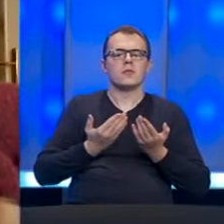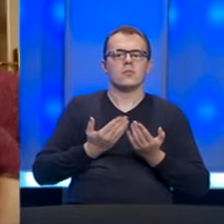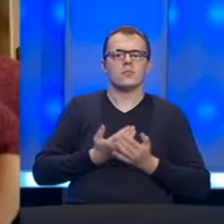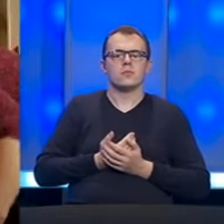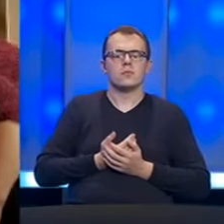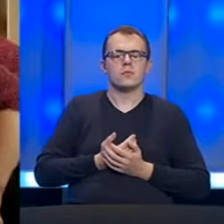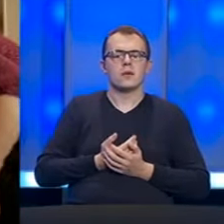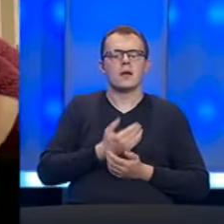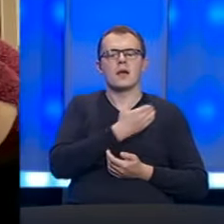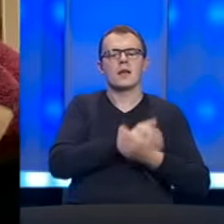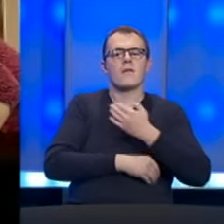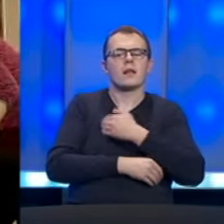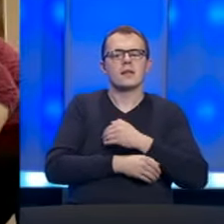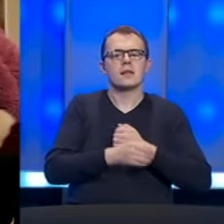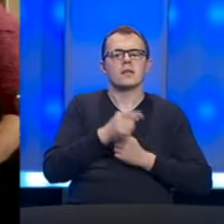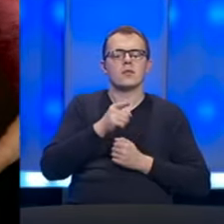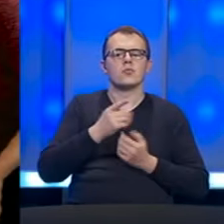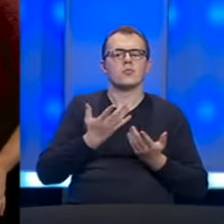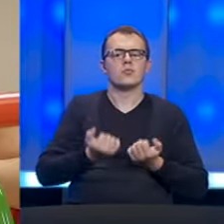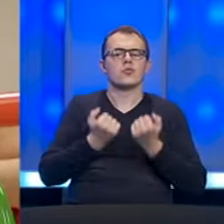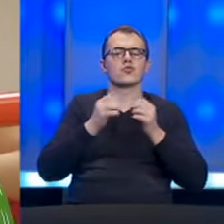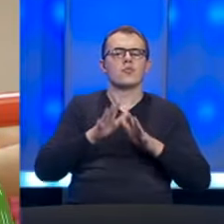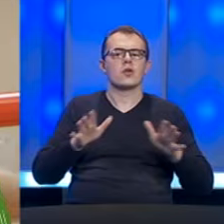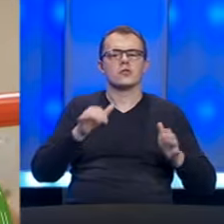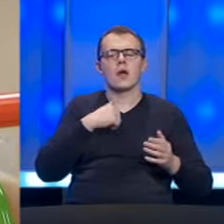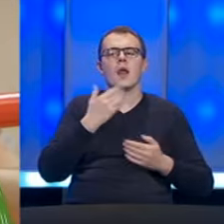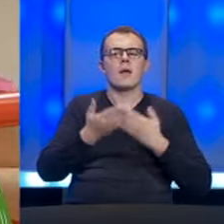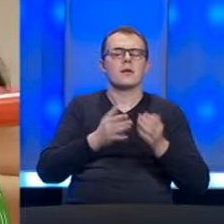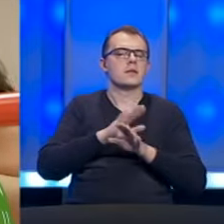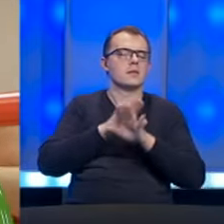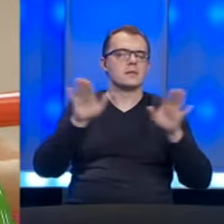ljudi sa invaliditetom ili poteškoćama u razvoju, je namijenjen svima.